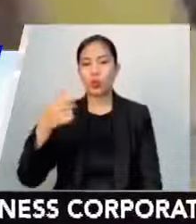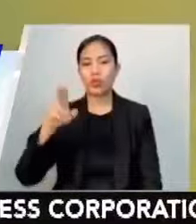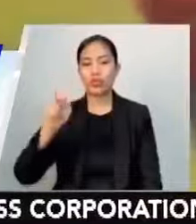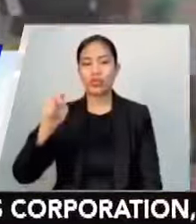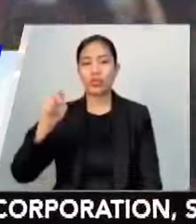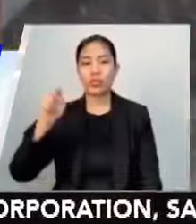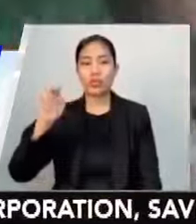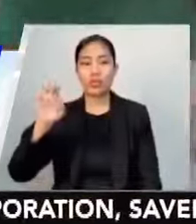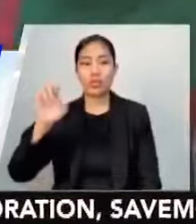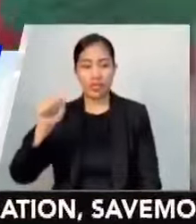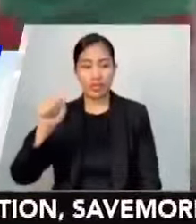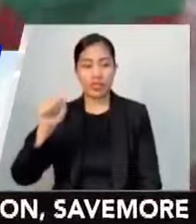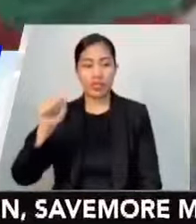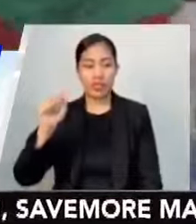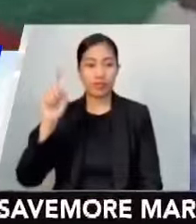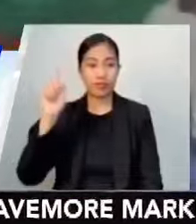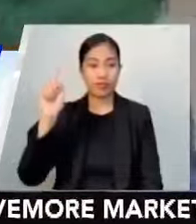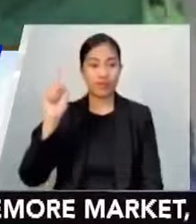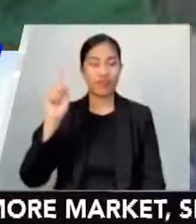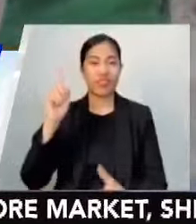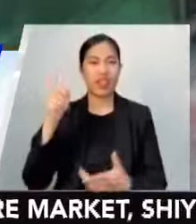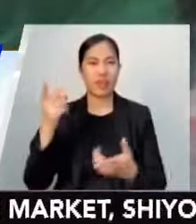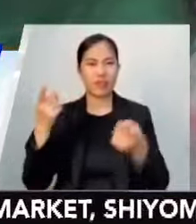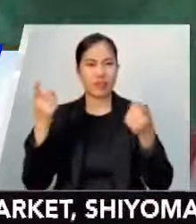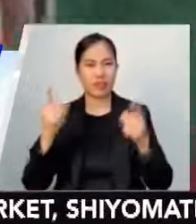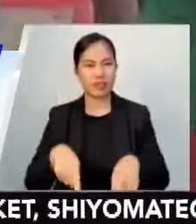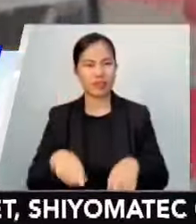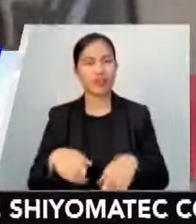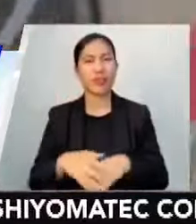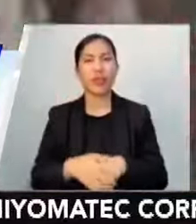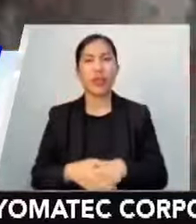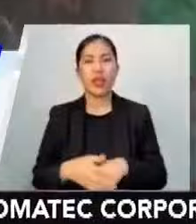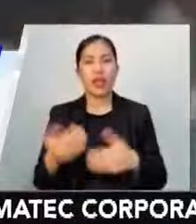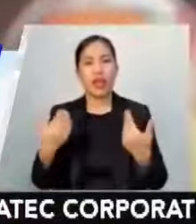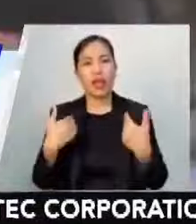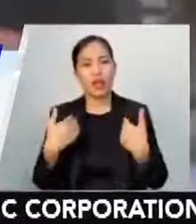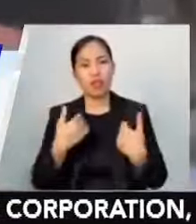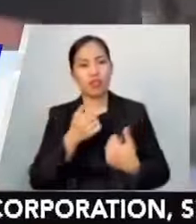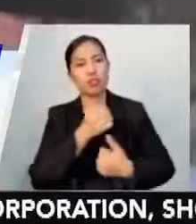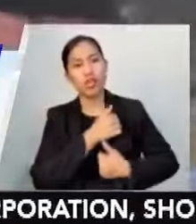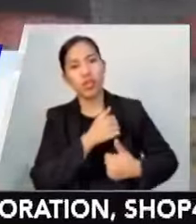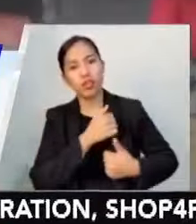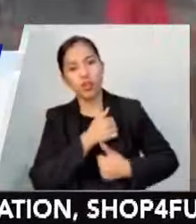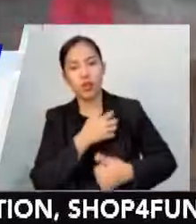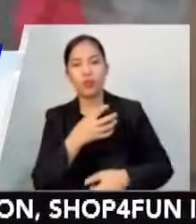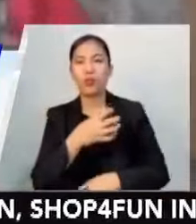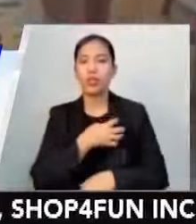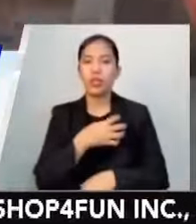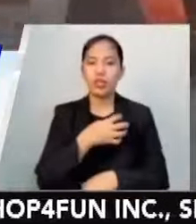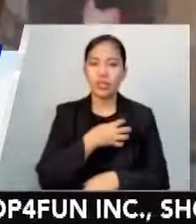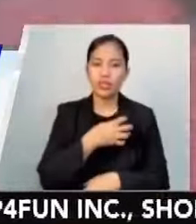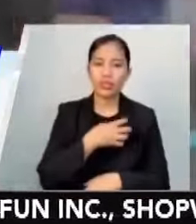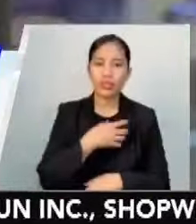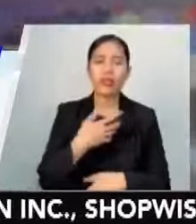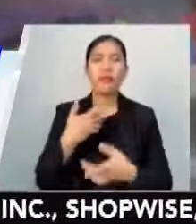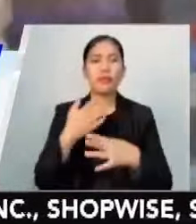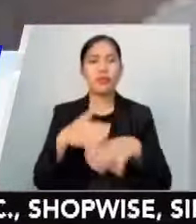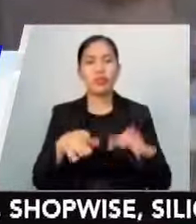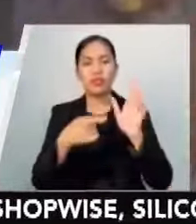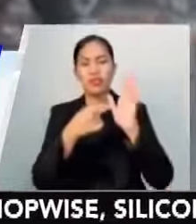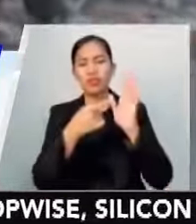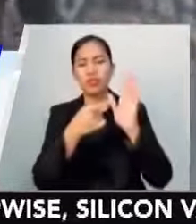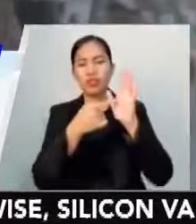Mapayapang protesta lang sana ang isinasagawa ng mga sundalo, pulis at mga tauhan sa mga piitan matapos mapansin ang kalta sa sweldo nila nang